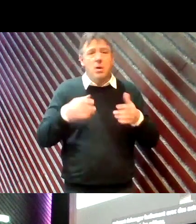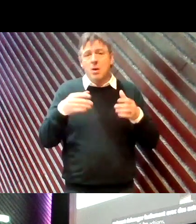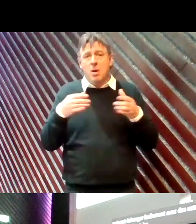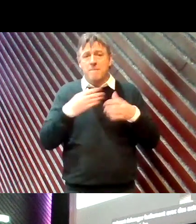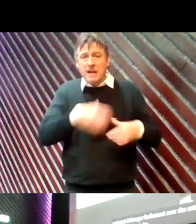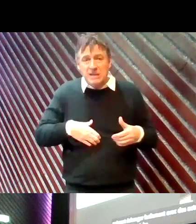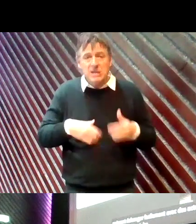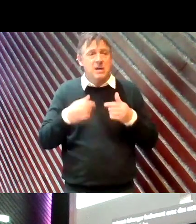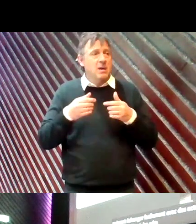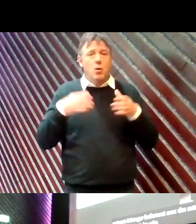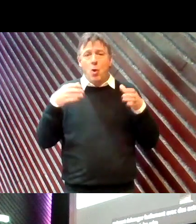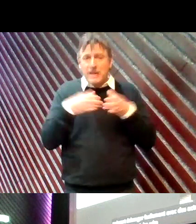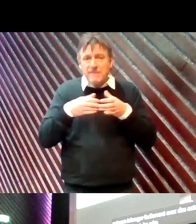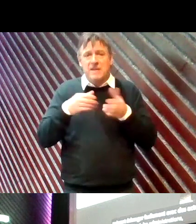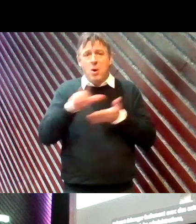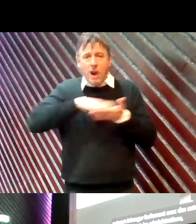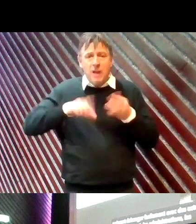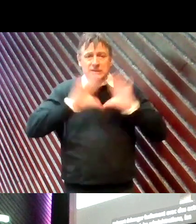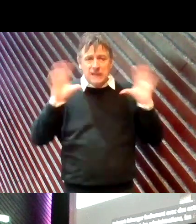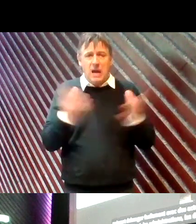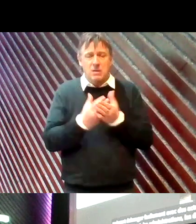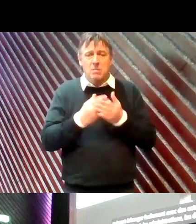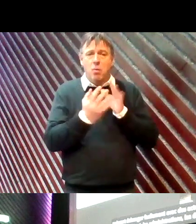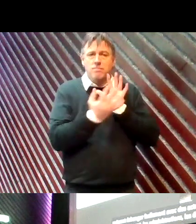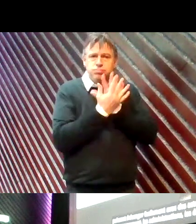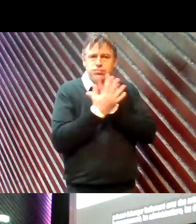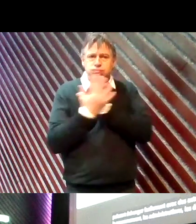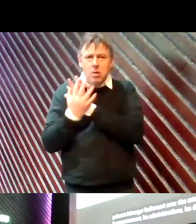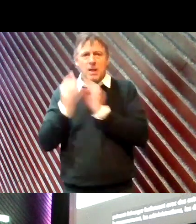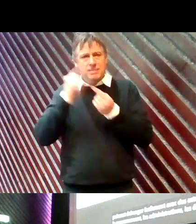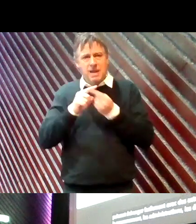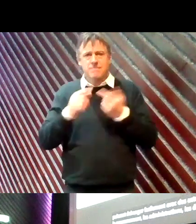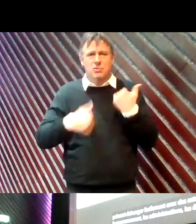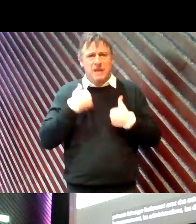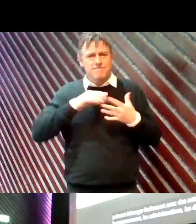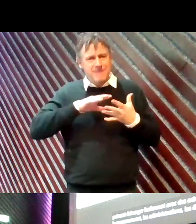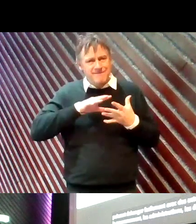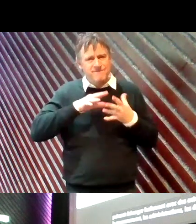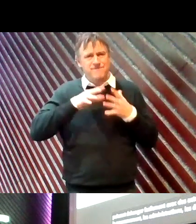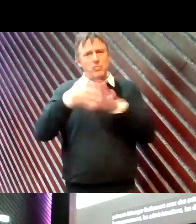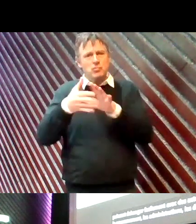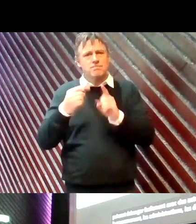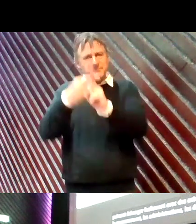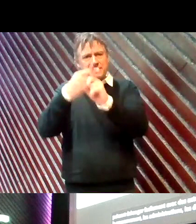pour concrètement faire bouger l'ennemi, surtout les privés, donc qui le justifient.